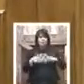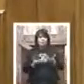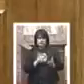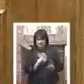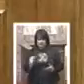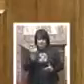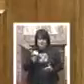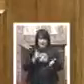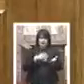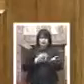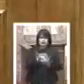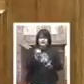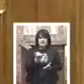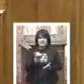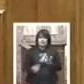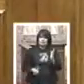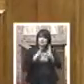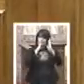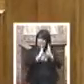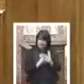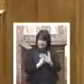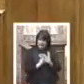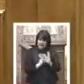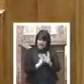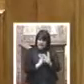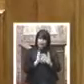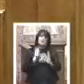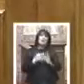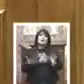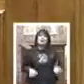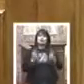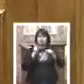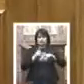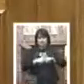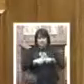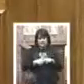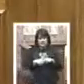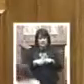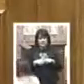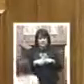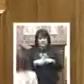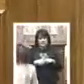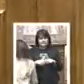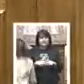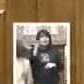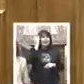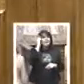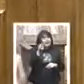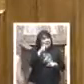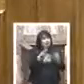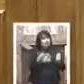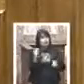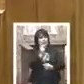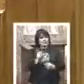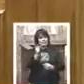να μιλάμε για ένα νέο μοντέλο που μπορεί να βγάλει την Ελλάδα από το αδιέξοδο και να εκπαιδεύσει την κοινωνία σε μια άλλη λογική,